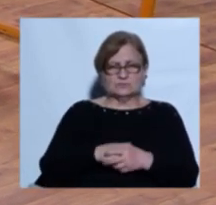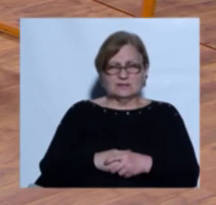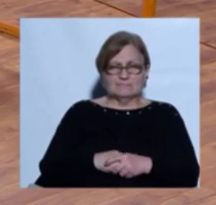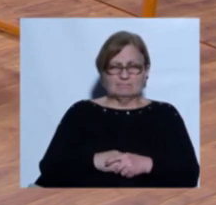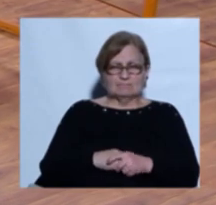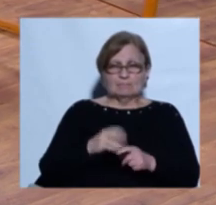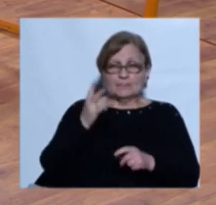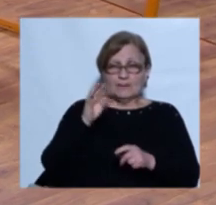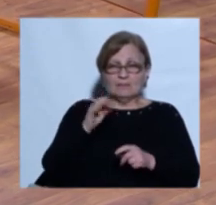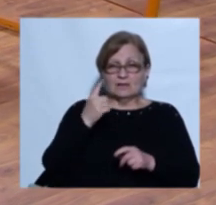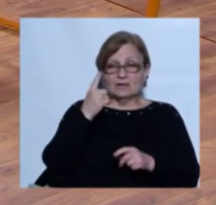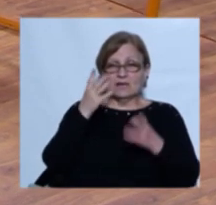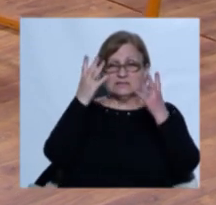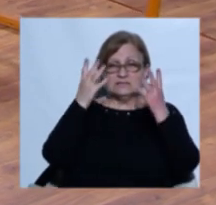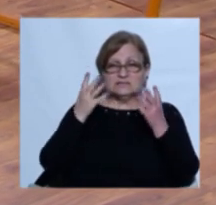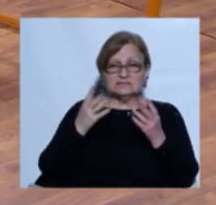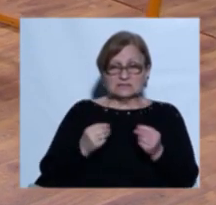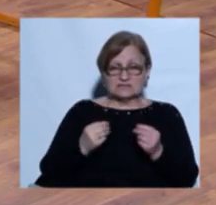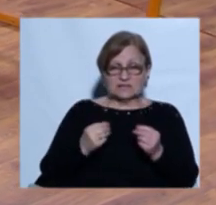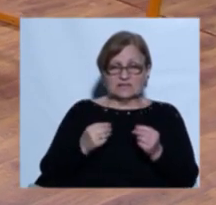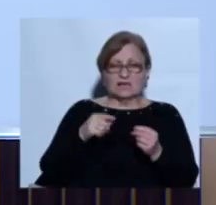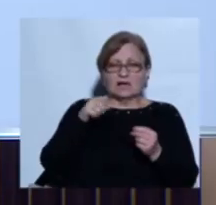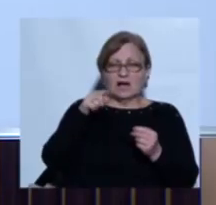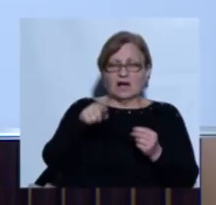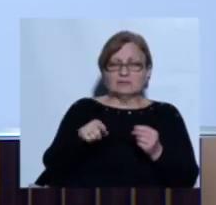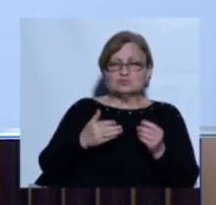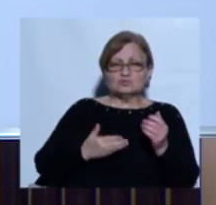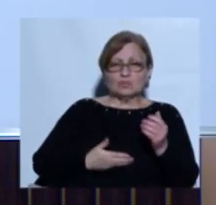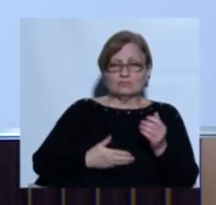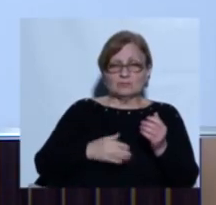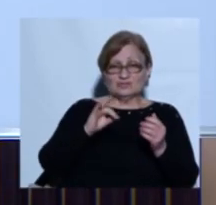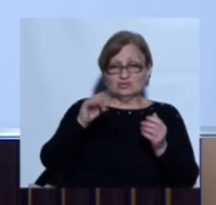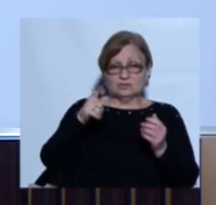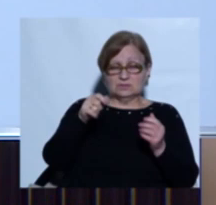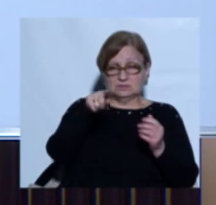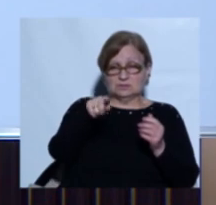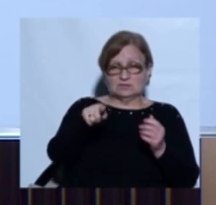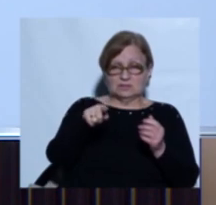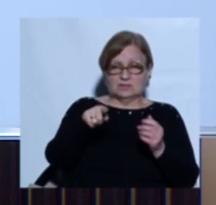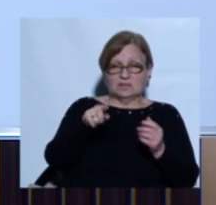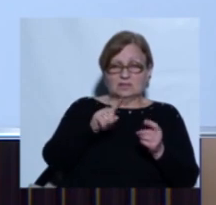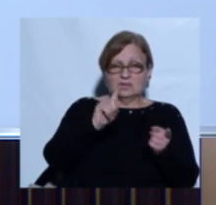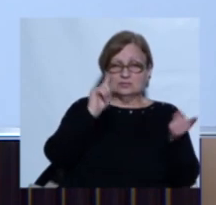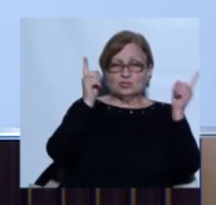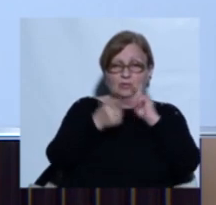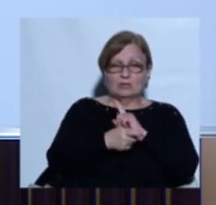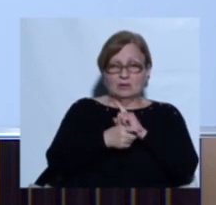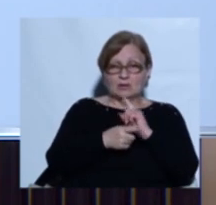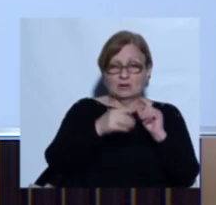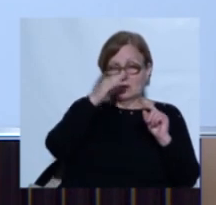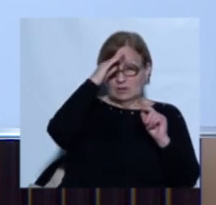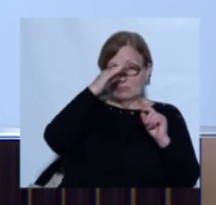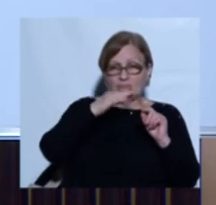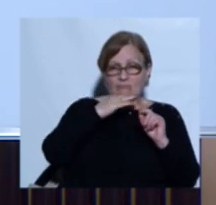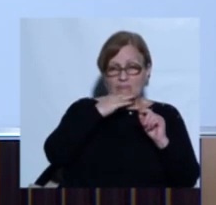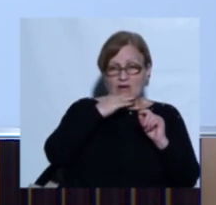მაგრამ აი ერთი დღე ხდება გარდამტეხი იგის ცხოვრებაში, კონკრეტულად კი ხდება ასეთი რამ: მამა და